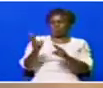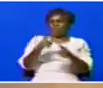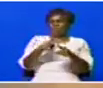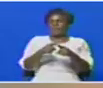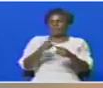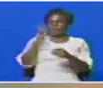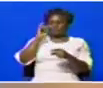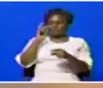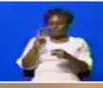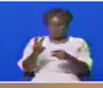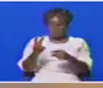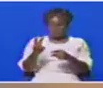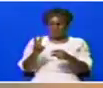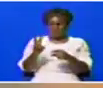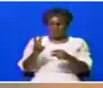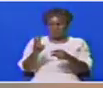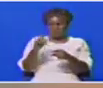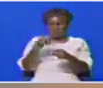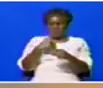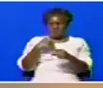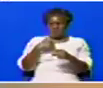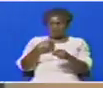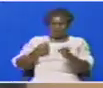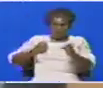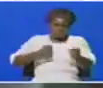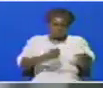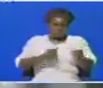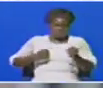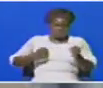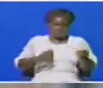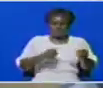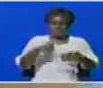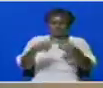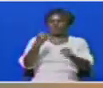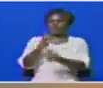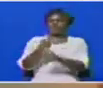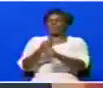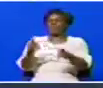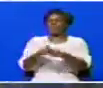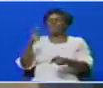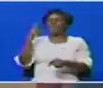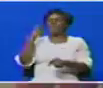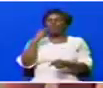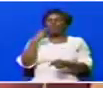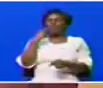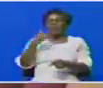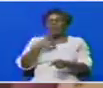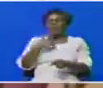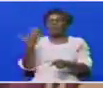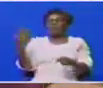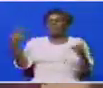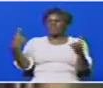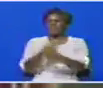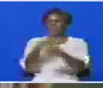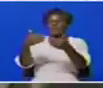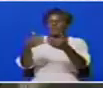kama unavyo ile upande wangu wa kulia kuna seremala ambaye anaendelea kazi yake, upande wangu wa kushoto kuna maduka ambayo yanauza bidhaa mbalimbali